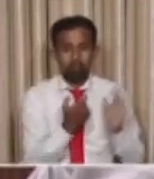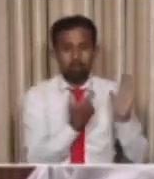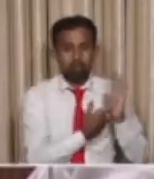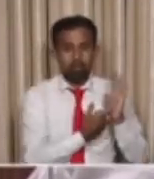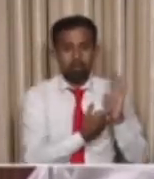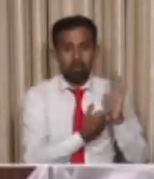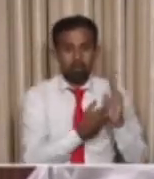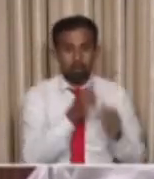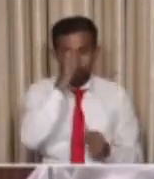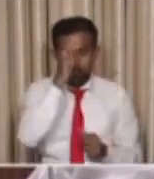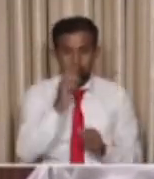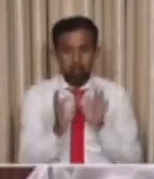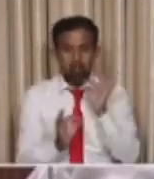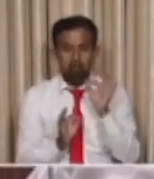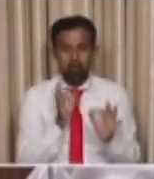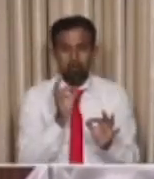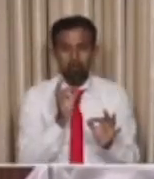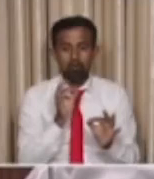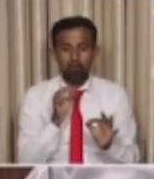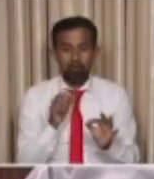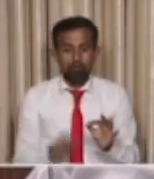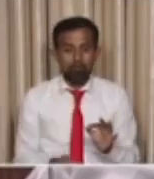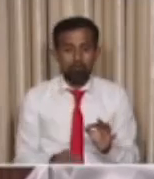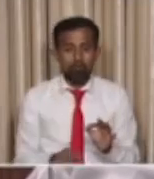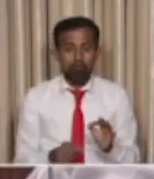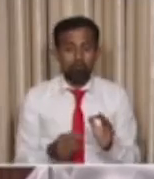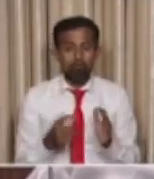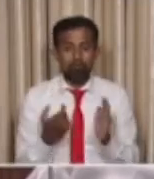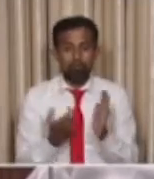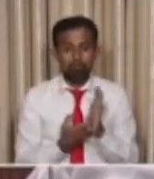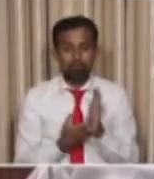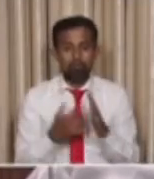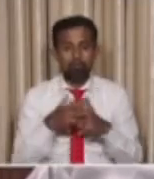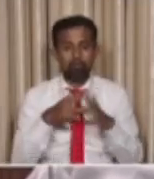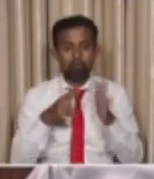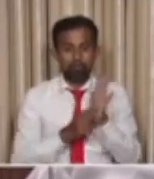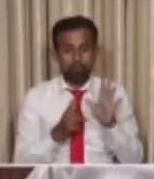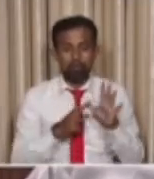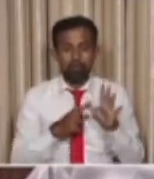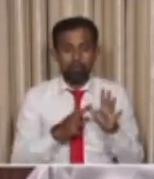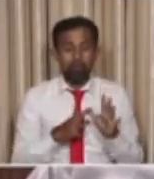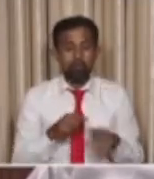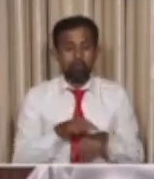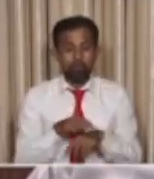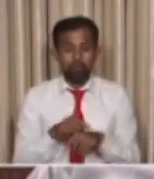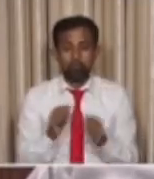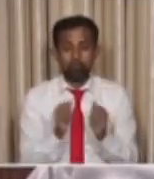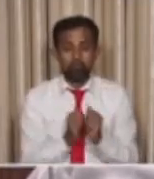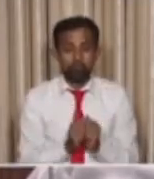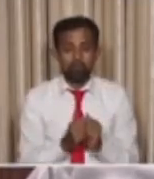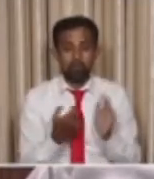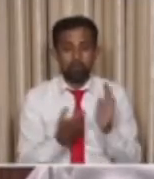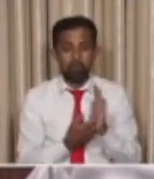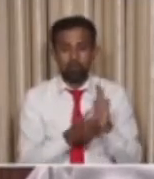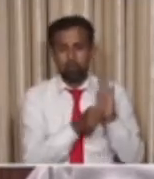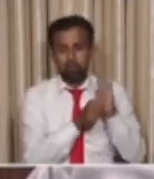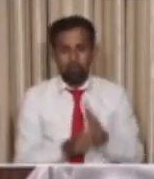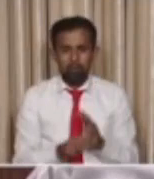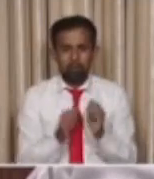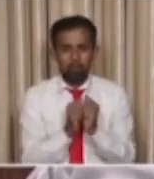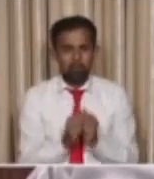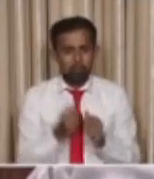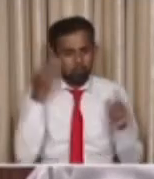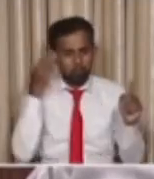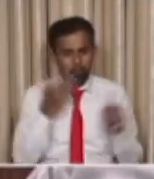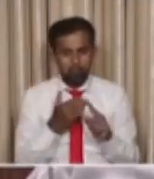මන්තුමායි කතාවෙනුත් ඒ අනිත් කතාවෙනුත් මේ රාවණා ඉතිහාසය ප්‍රමාද කිරීමේ කාරණාව එහෙම නැත්නම් රාවණා යට කිරීමේ කාරණාව ගැන